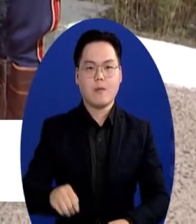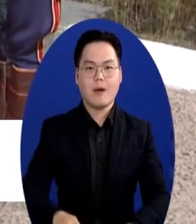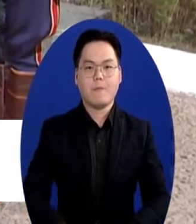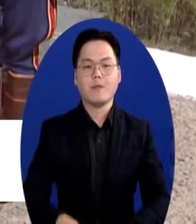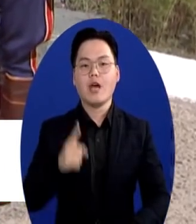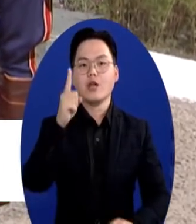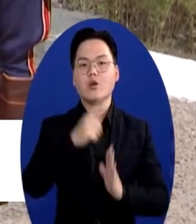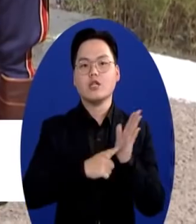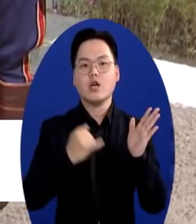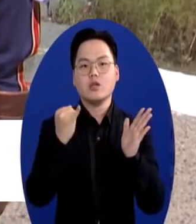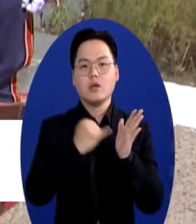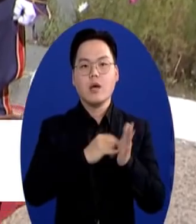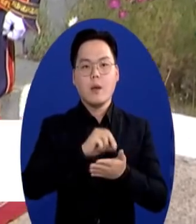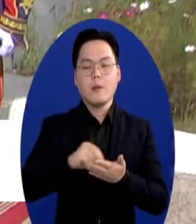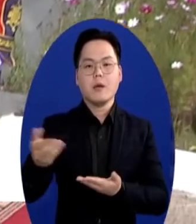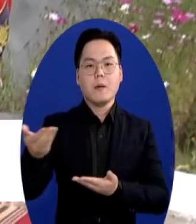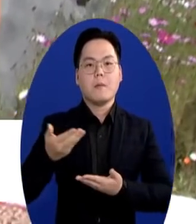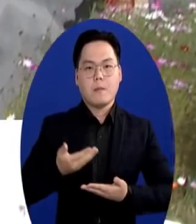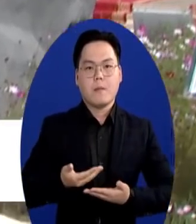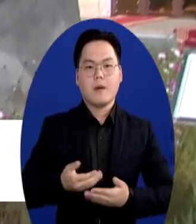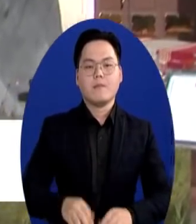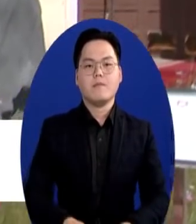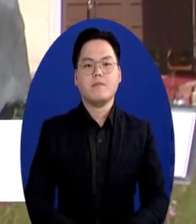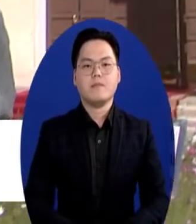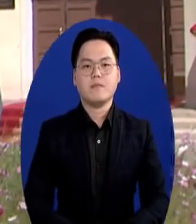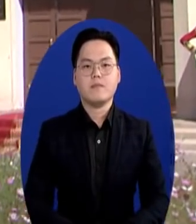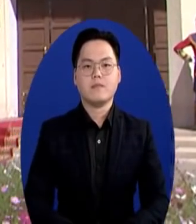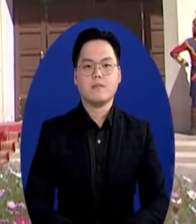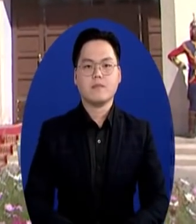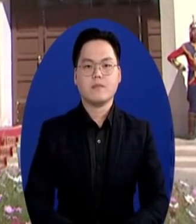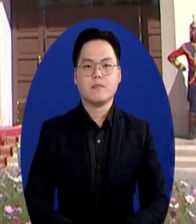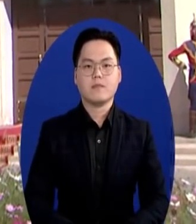сарын 6-нд бичгээр иргүүлсэн түүхтэй юм.